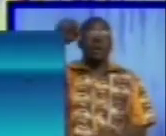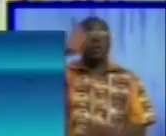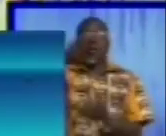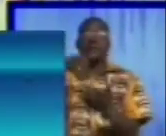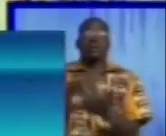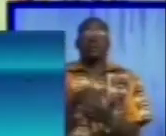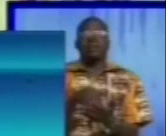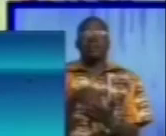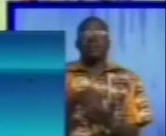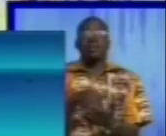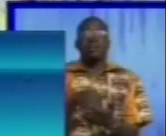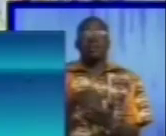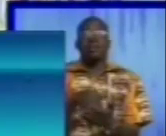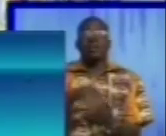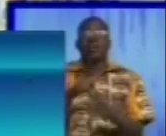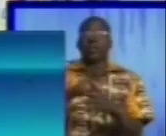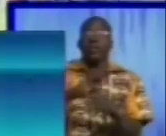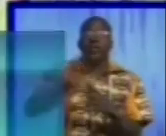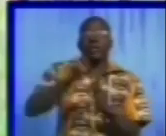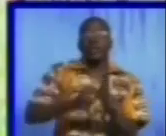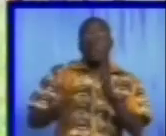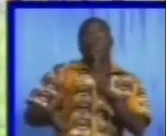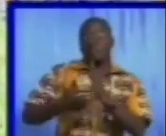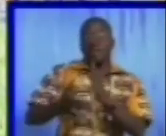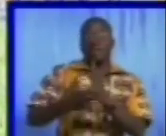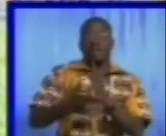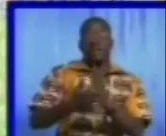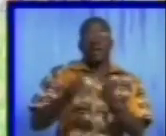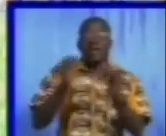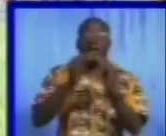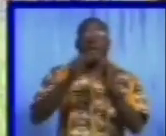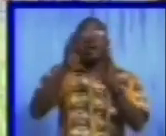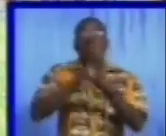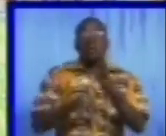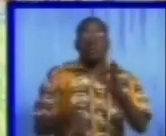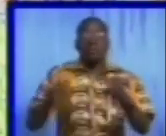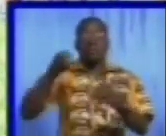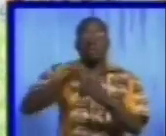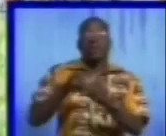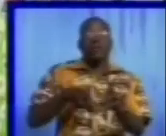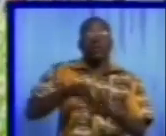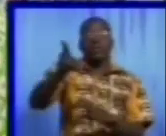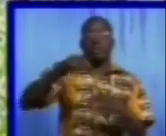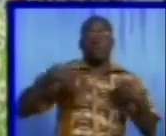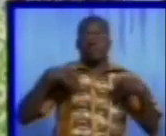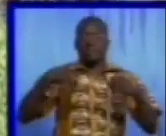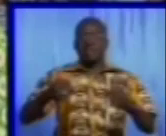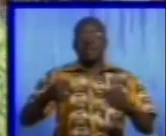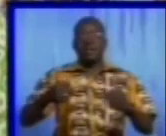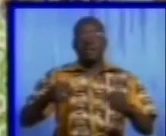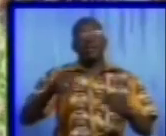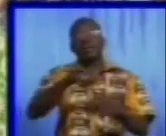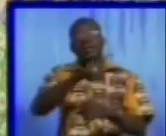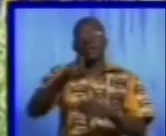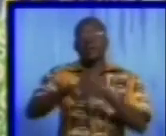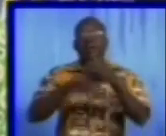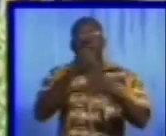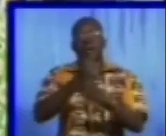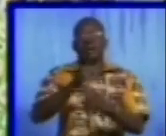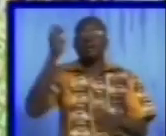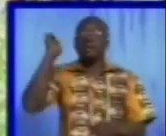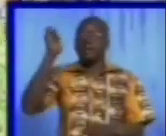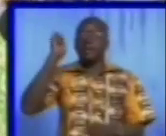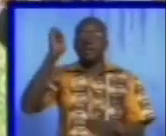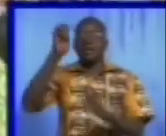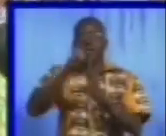centres de formation technique, également dans le domaine de la santé. Donc 100 ans d'évangélisation,